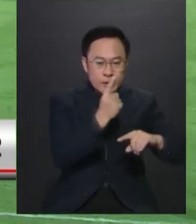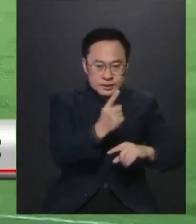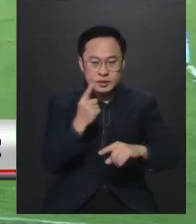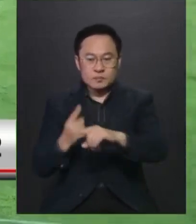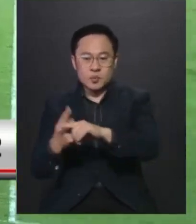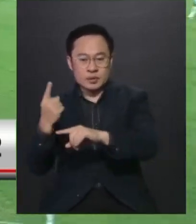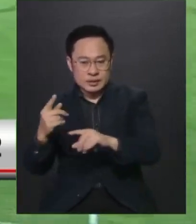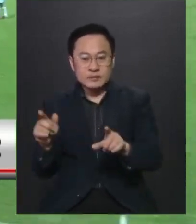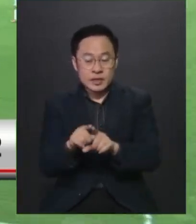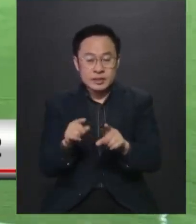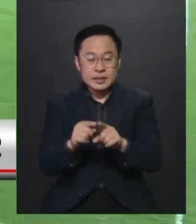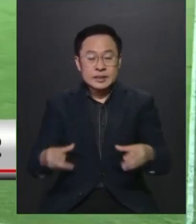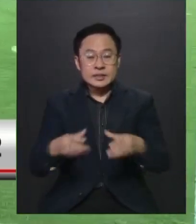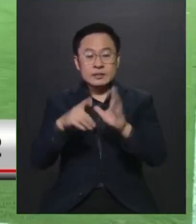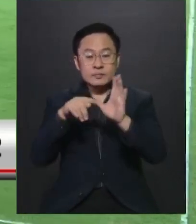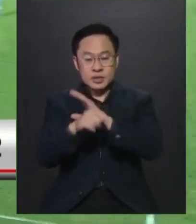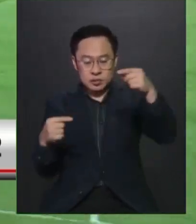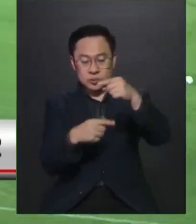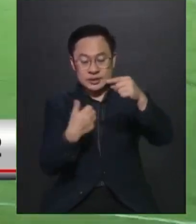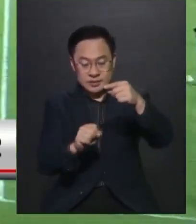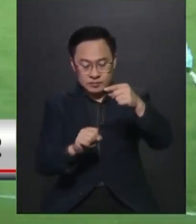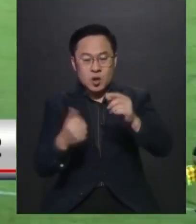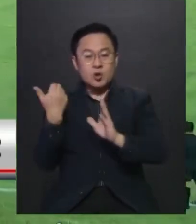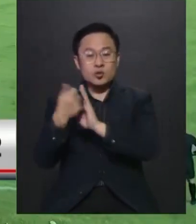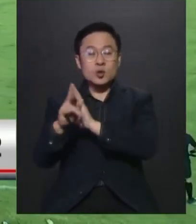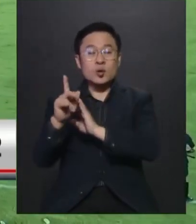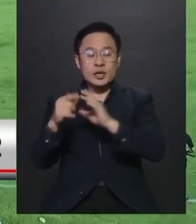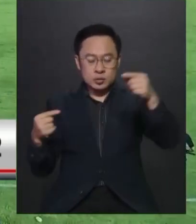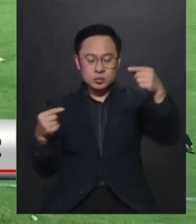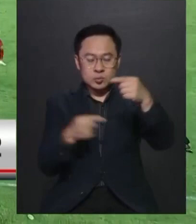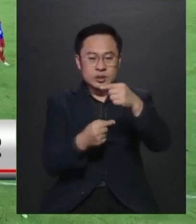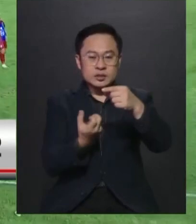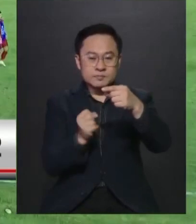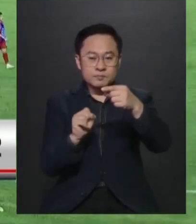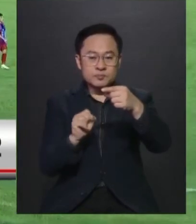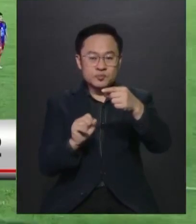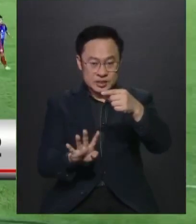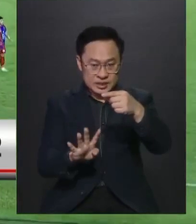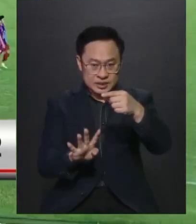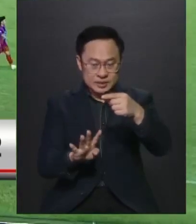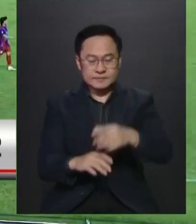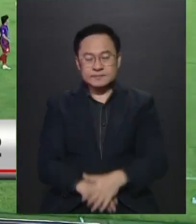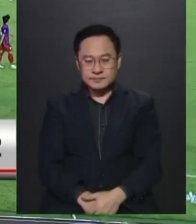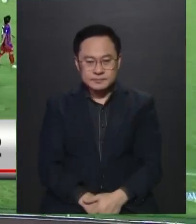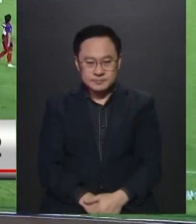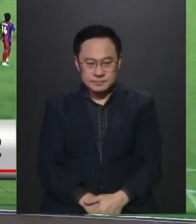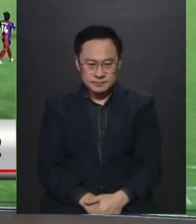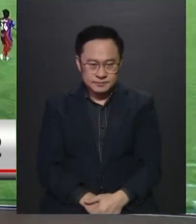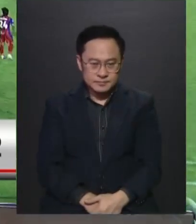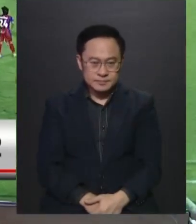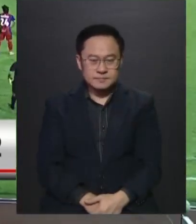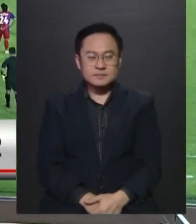คะแนนอยู่อันดับ10ของตารางครับส่วนขอนแก่นครับเก็บเพิ่ม1แต้มมี11แต้มขึ้นมาอยู่อันดับ14ของตารางคะแนนนะครับ